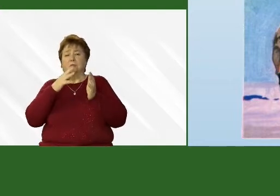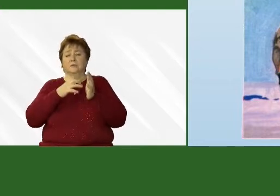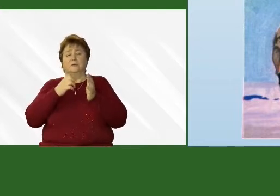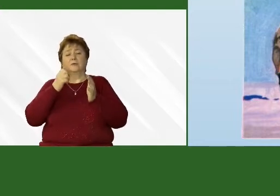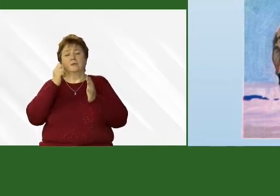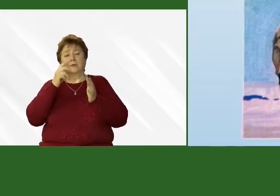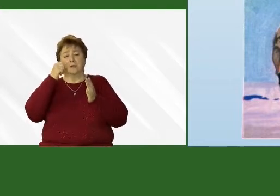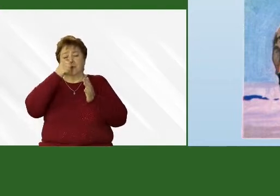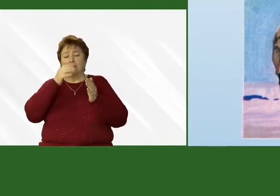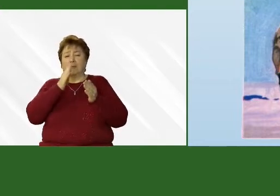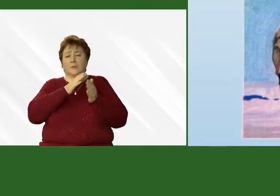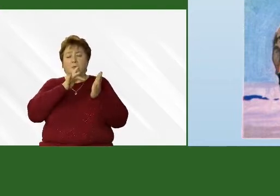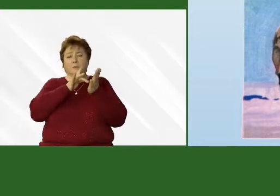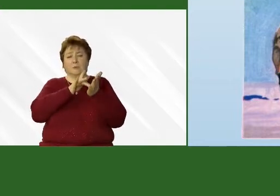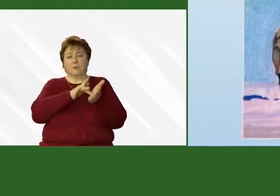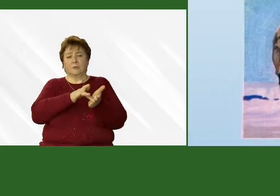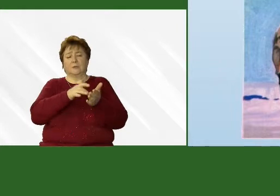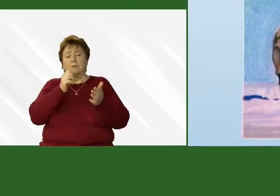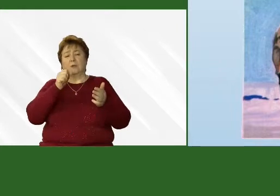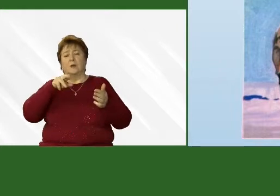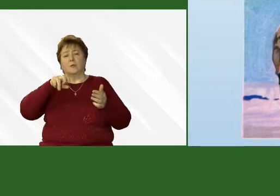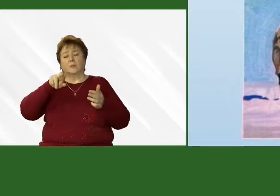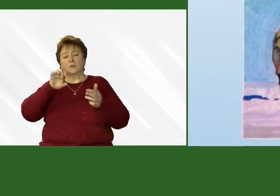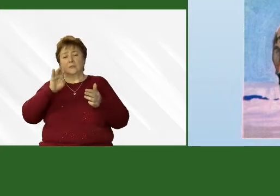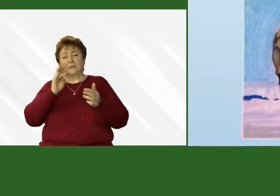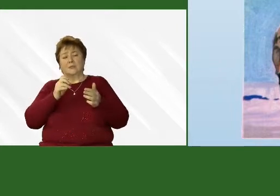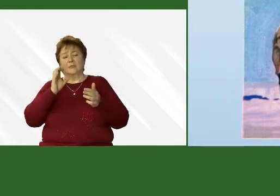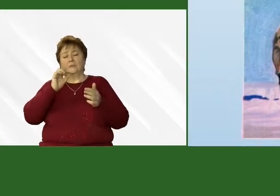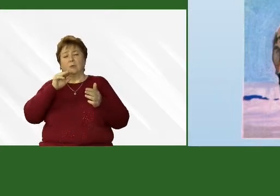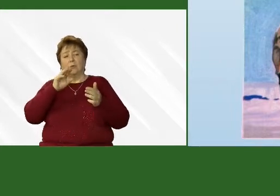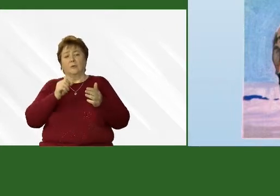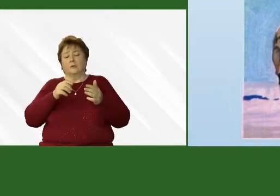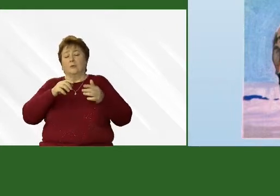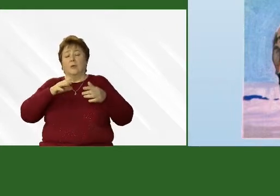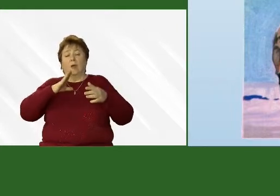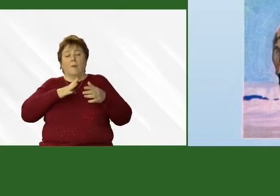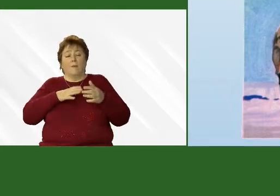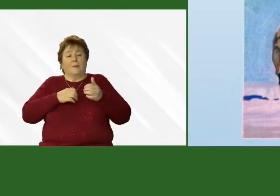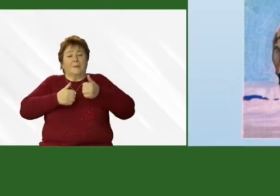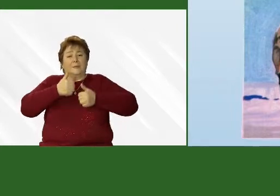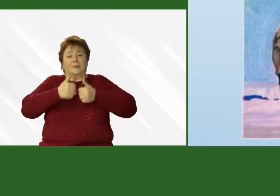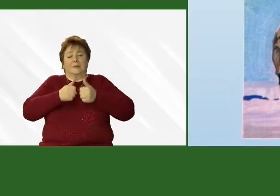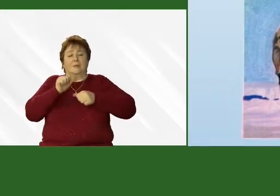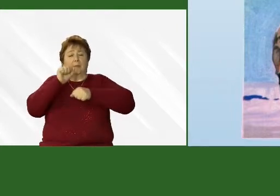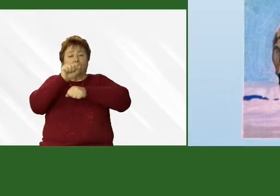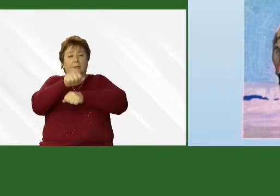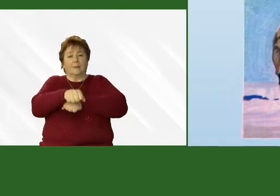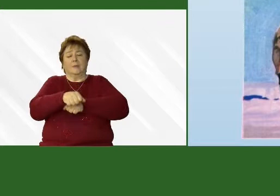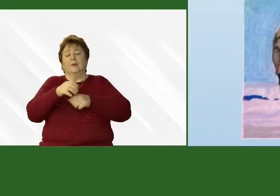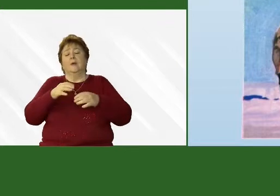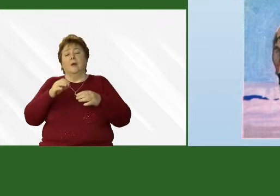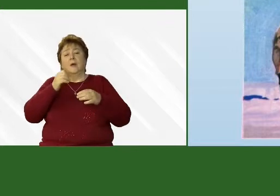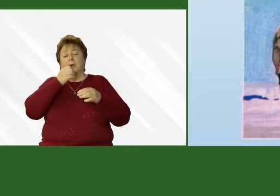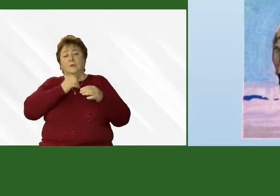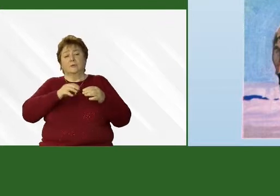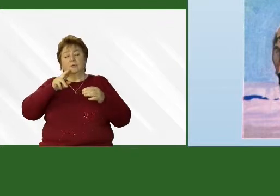1911-1912 годах между экспедициями Амуцена и Скотта развернулась настоящая гонка за покорение Южного